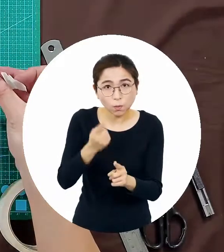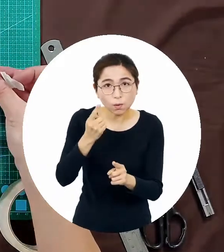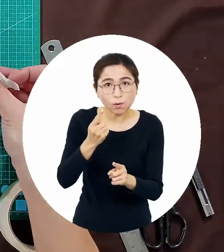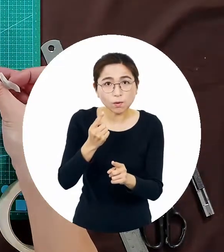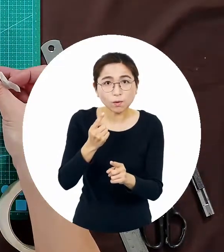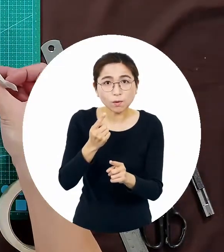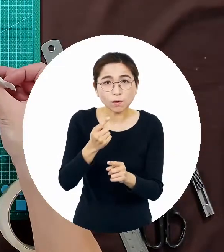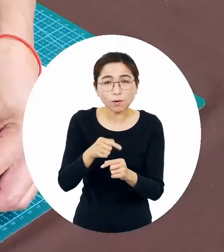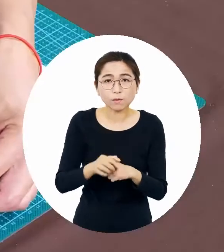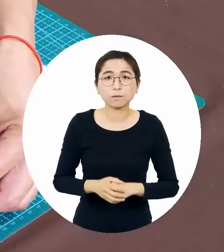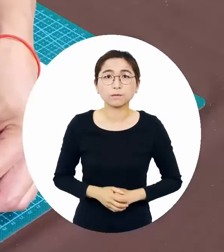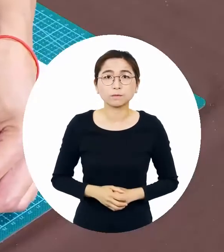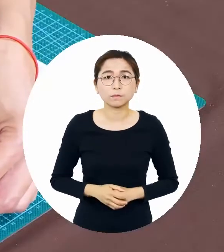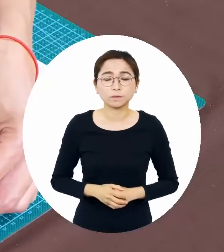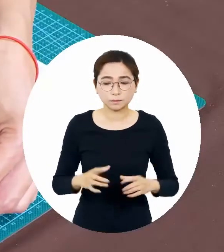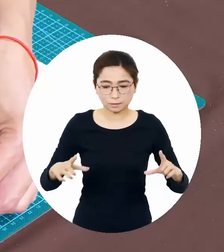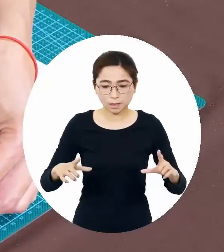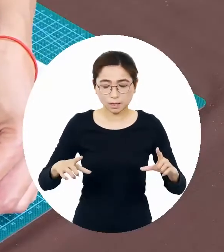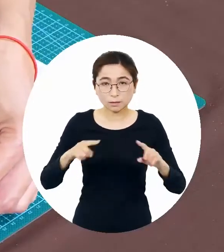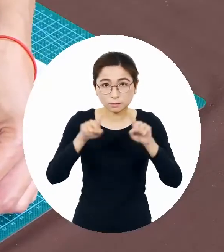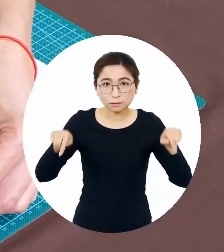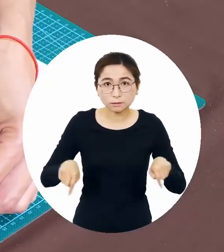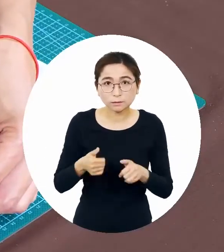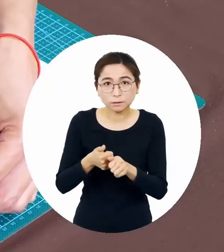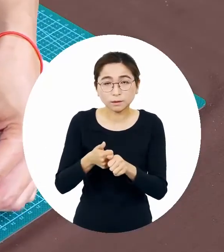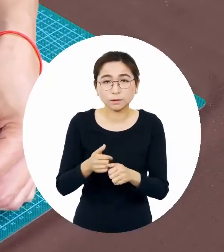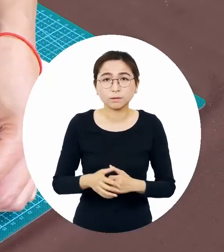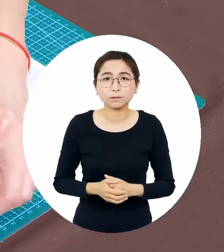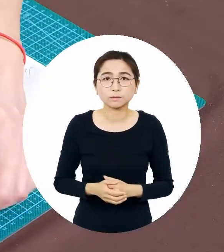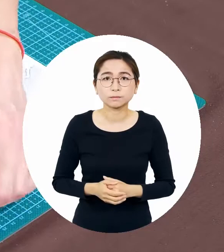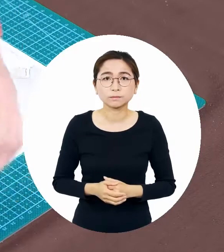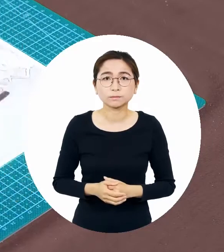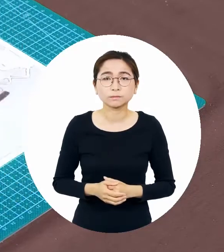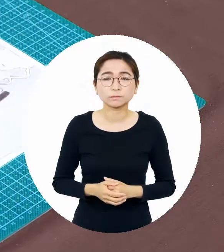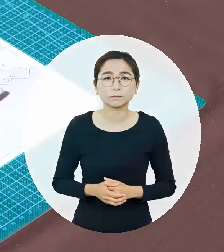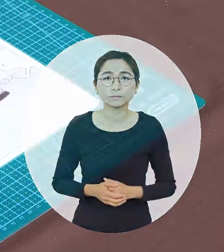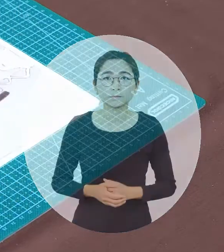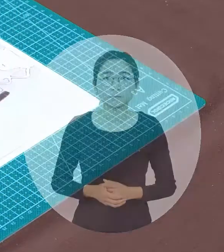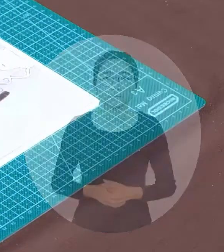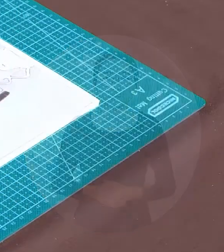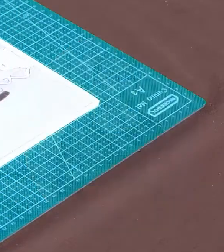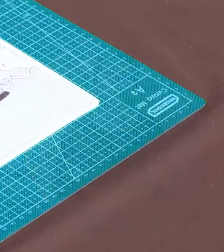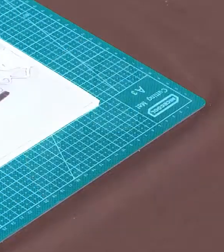曬嗰塊板嘅大細啦。咁啊黏一黏佢先。